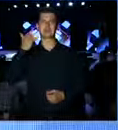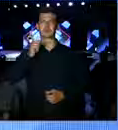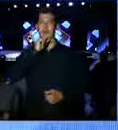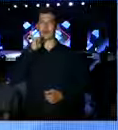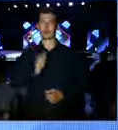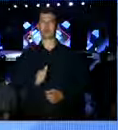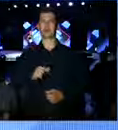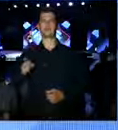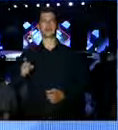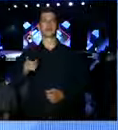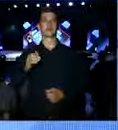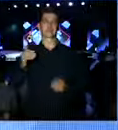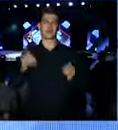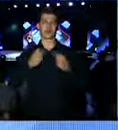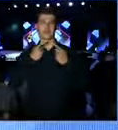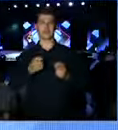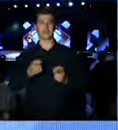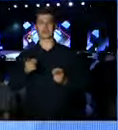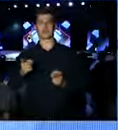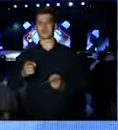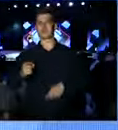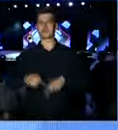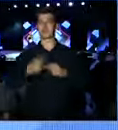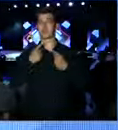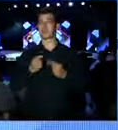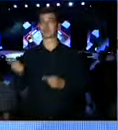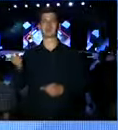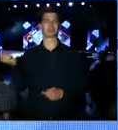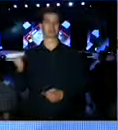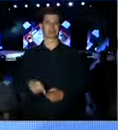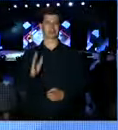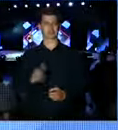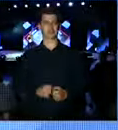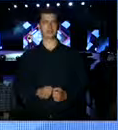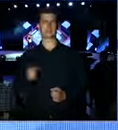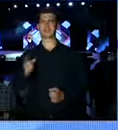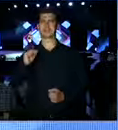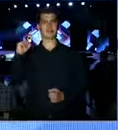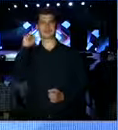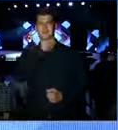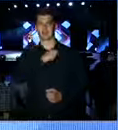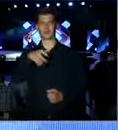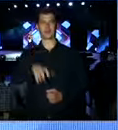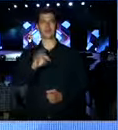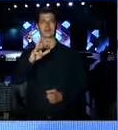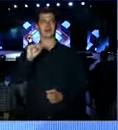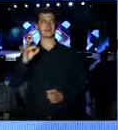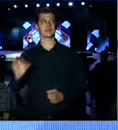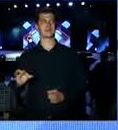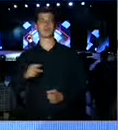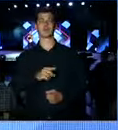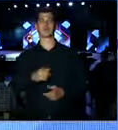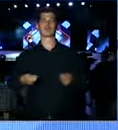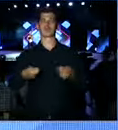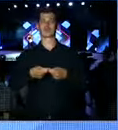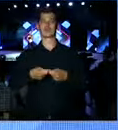Europy. Można tu już powiedzieć śmiało, że za momencik pojawi się na scenie najstarsza grupa zespołu Trans, która